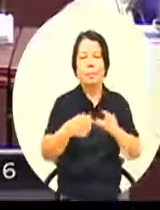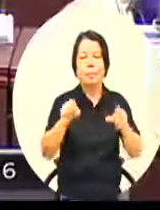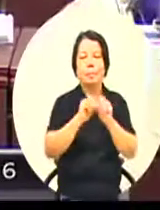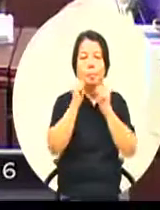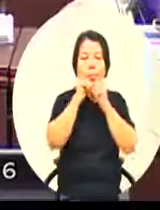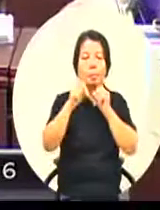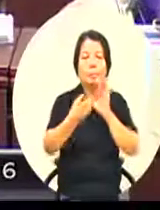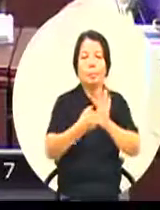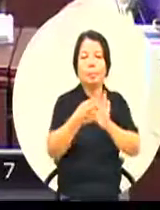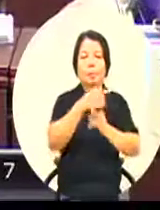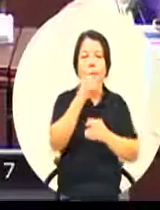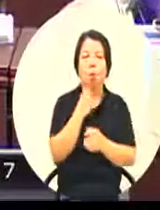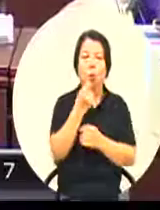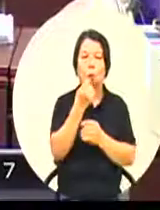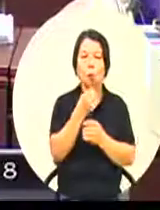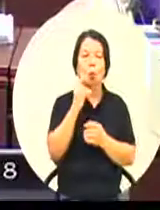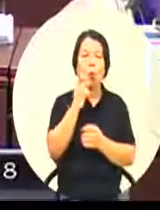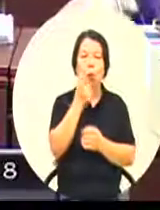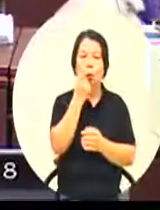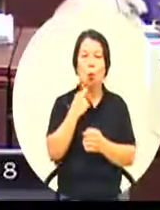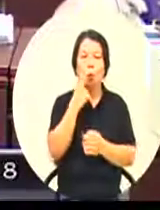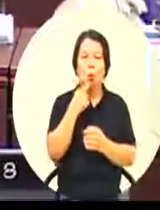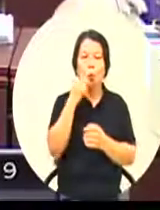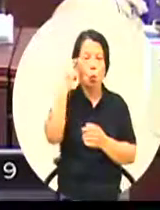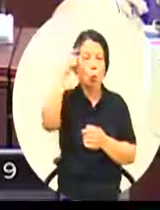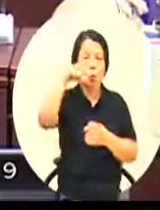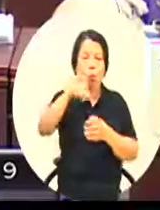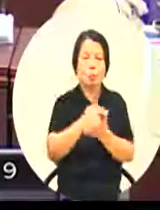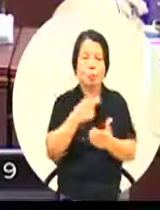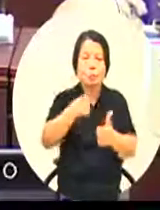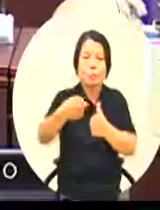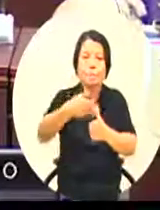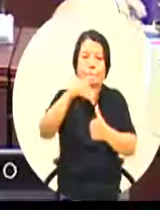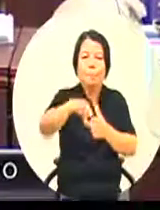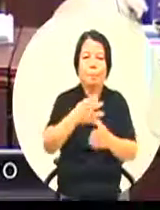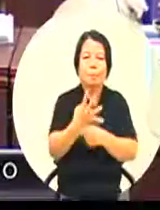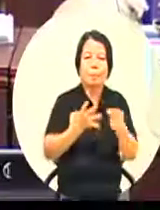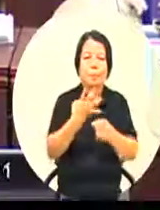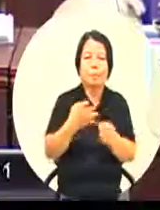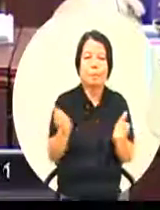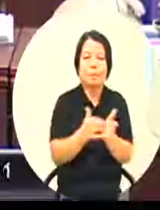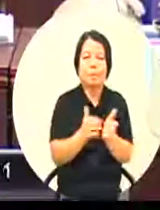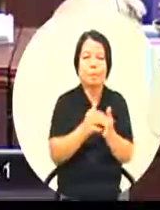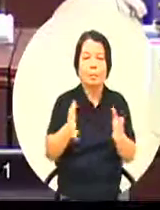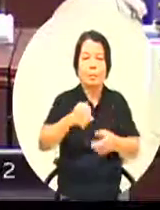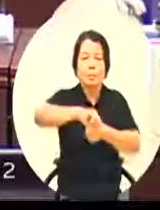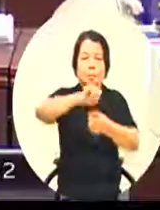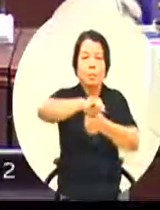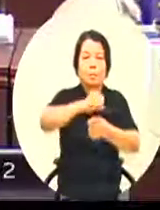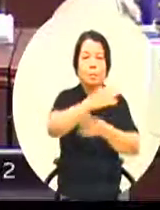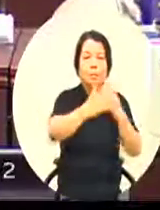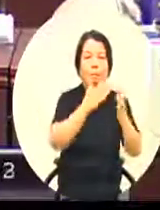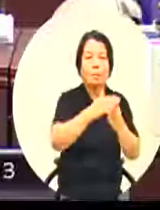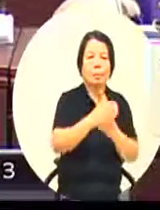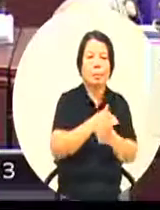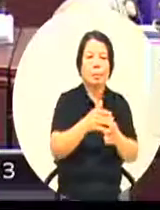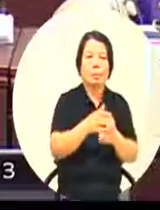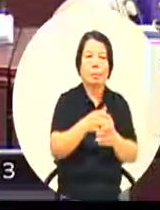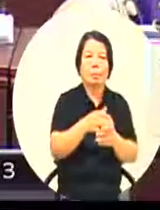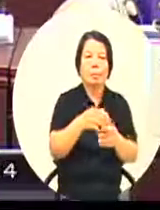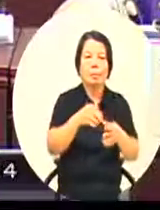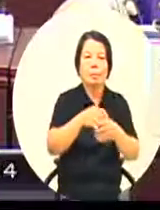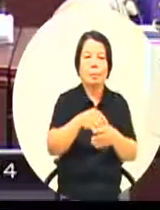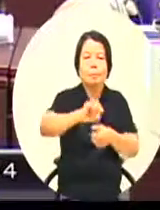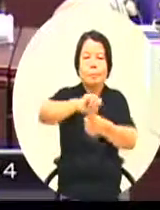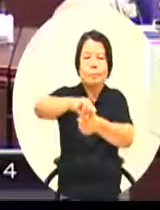味觉教育已经有4年时间了，那今年要大规模的进展，就是让各个学校都能够学习到味觉